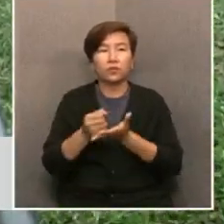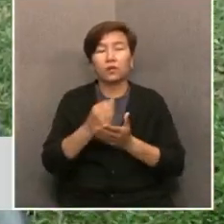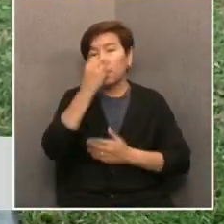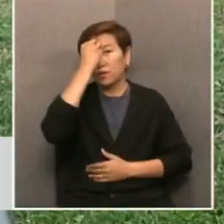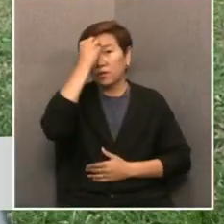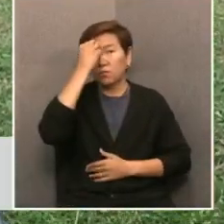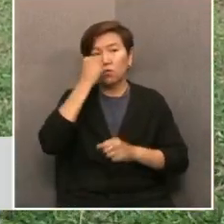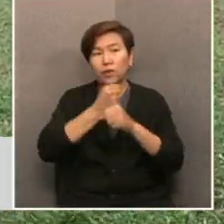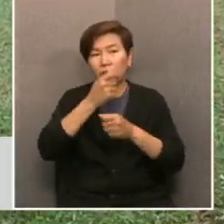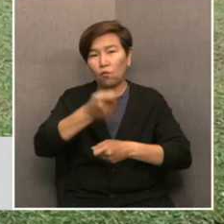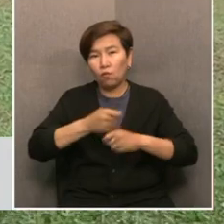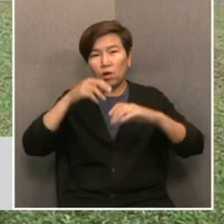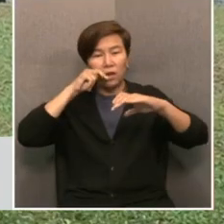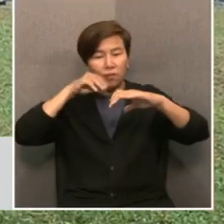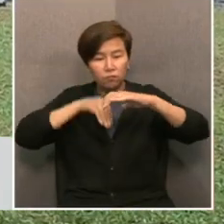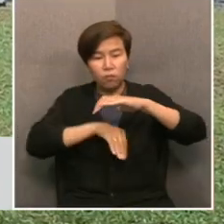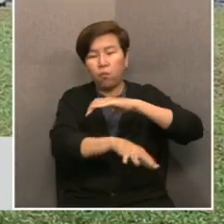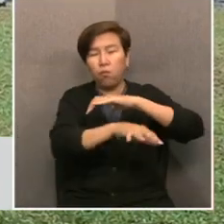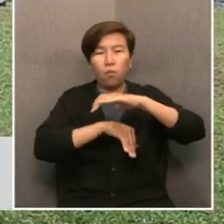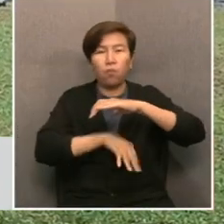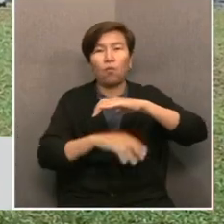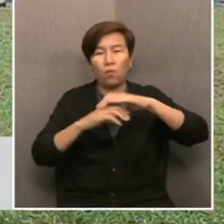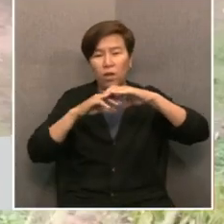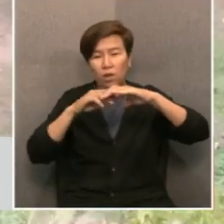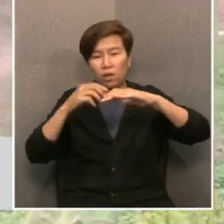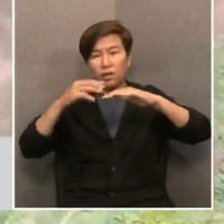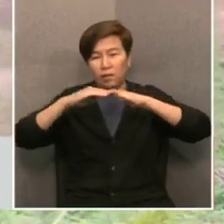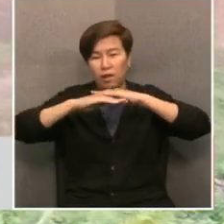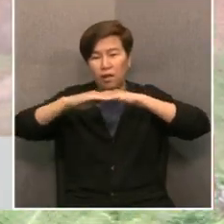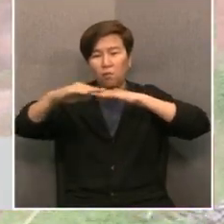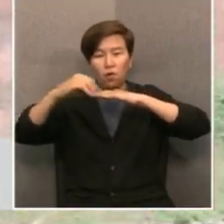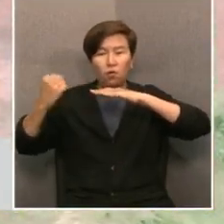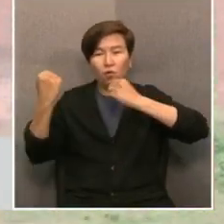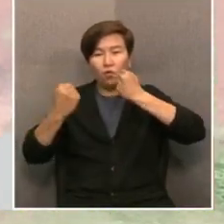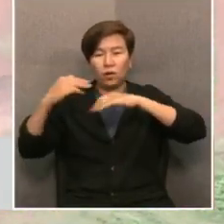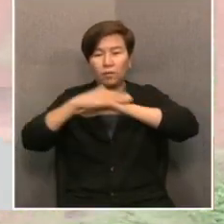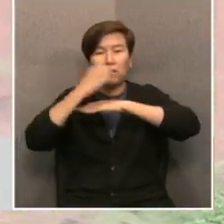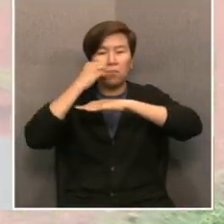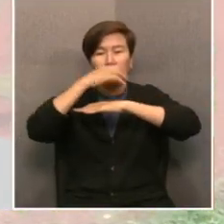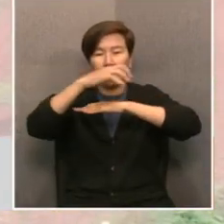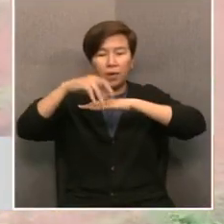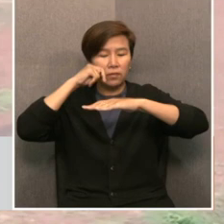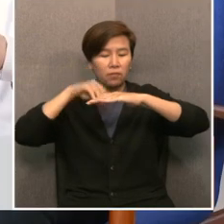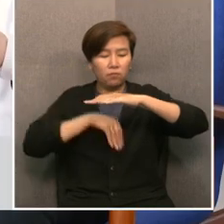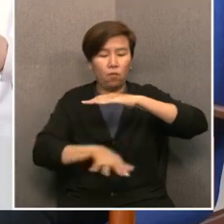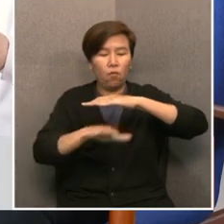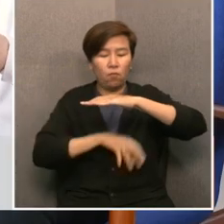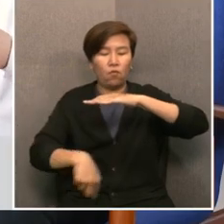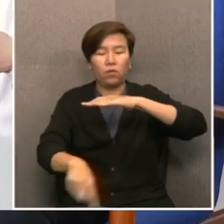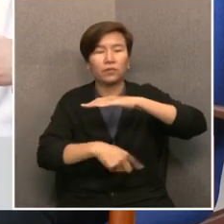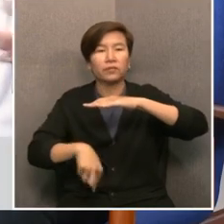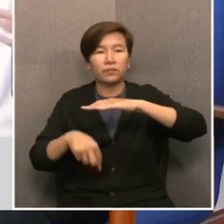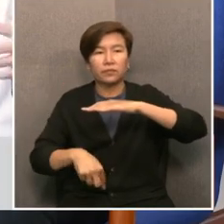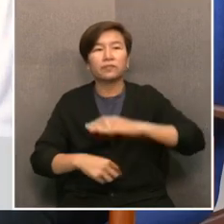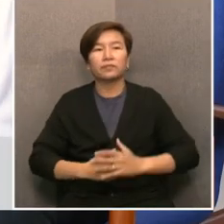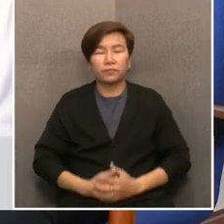อุโมงค์เลย อ ุโมงค์ยักษ์เนี่ยมันก็สามารถที่จะผันน้ำไม่เข้าตัวเมืองก็ลดปริมาณน้ำเพราะงั้นกรณีที่กลัวว่าเดี๋ยวระดับน้ำจะลดลงเรา